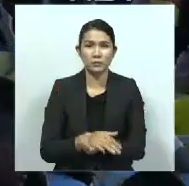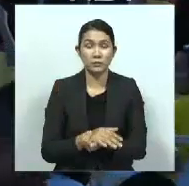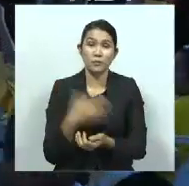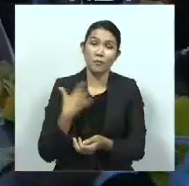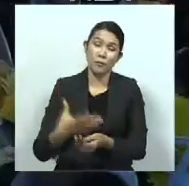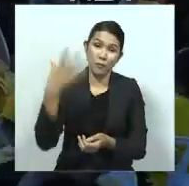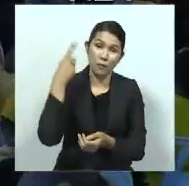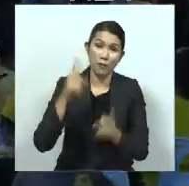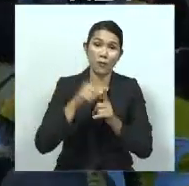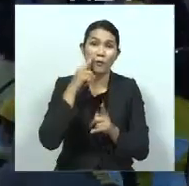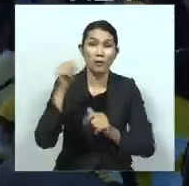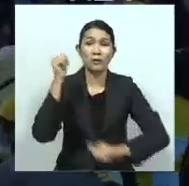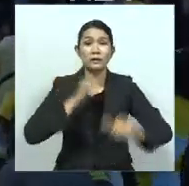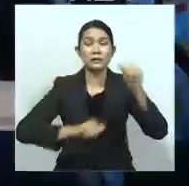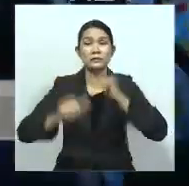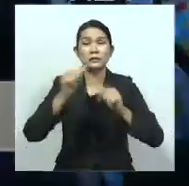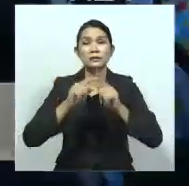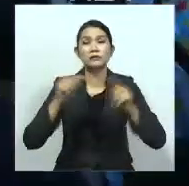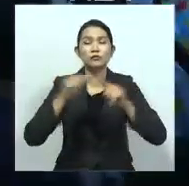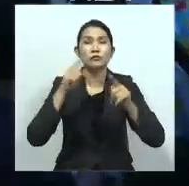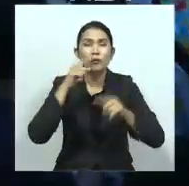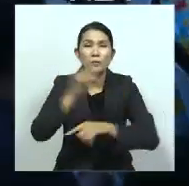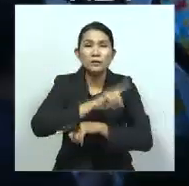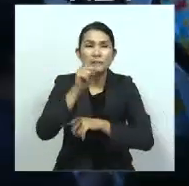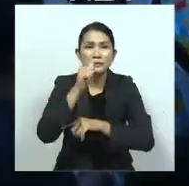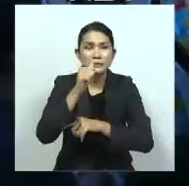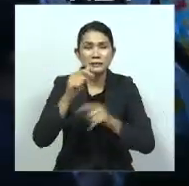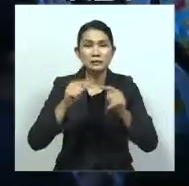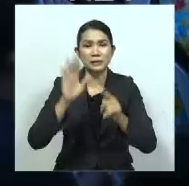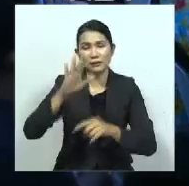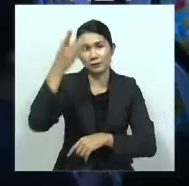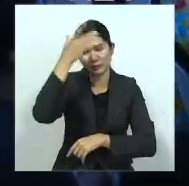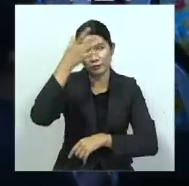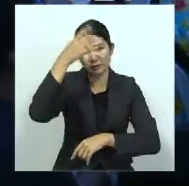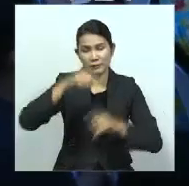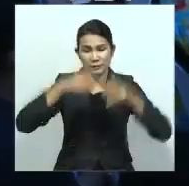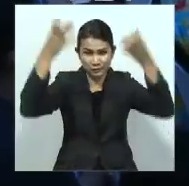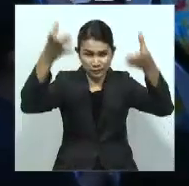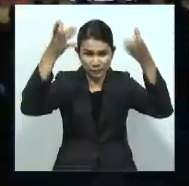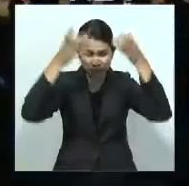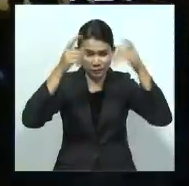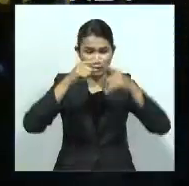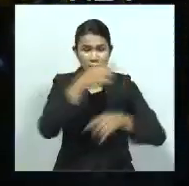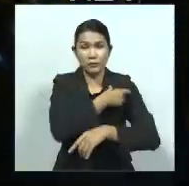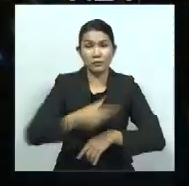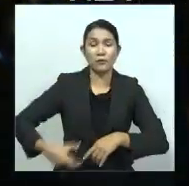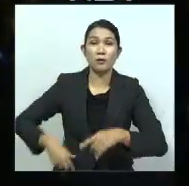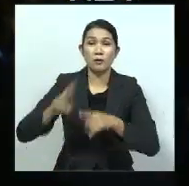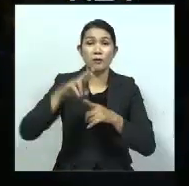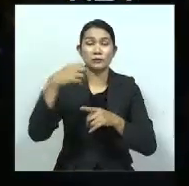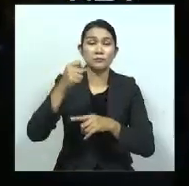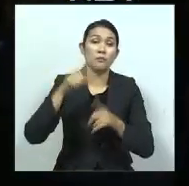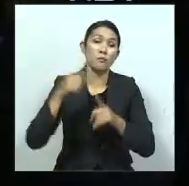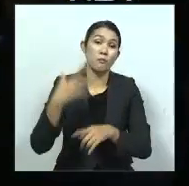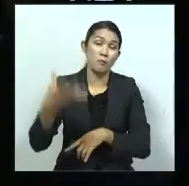งานมหรสพสมโภชเนื่องในโอกาสมหามงคลพระราชพิธีบรมราชาภิเษกวันสุดท้ายที่จัดขึ้นเมื่อวานนี้นะคะ